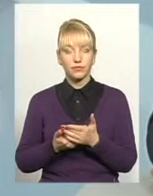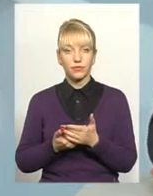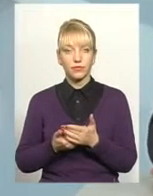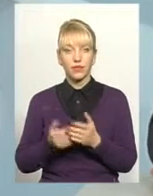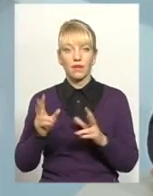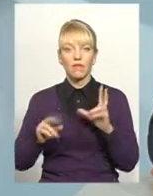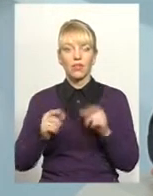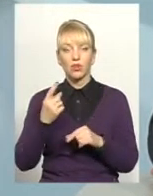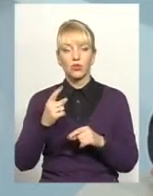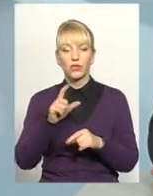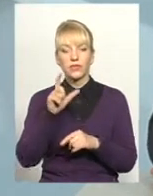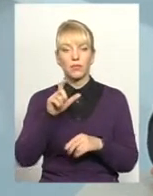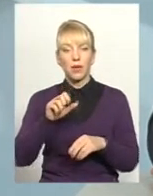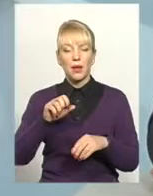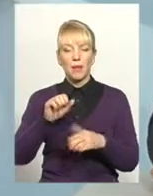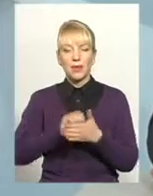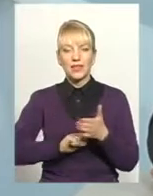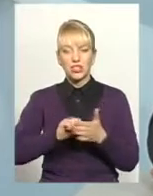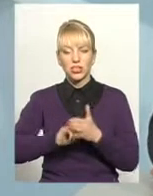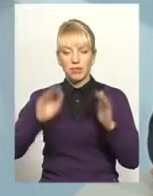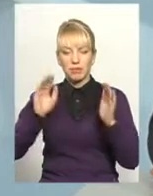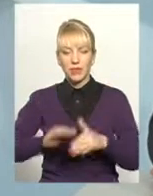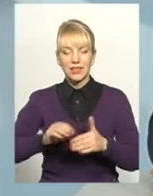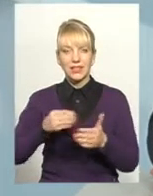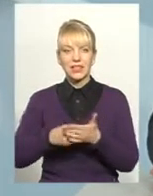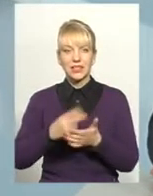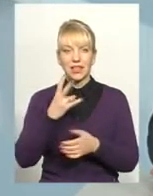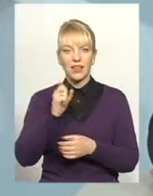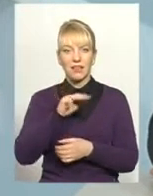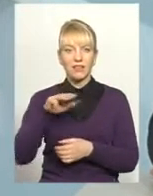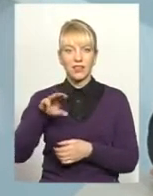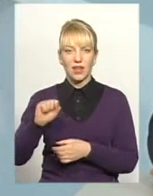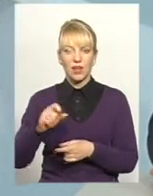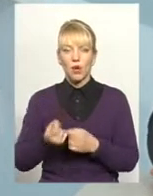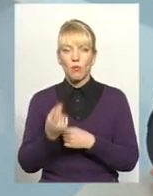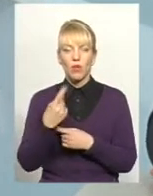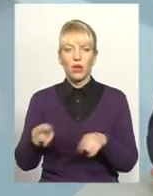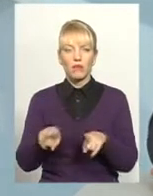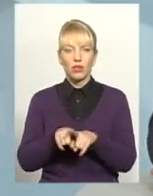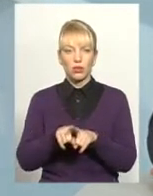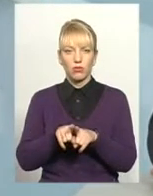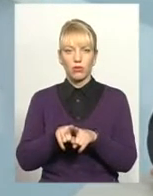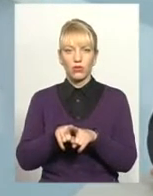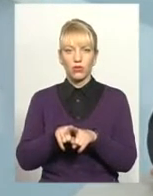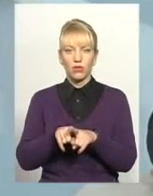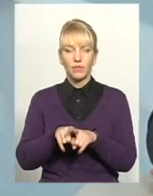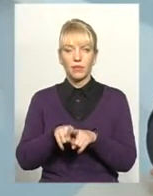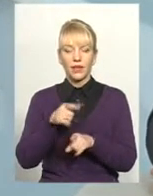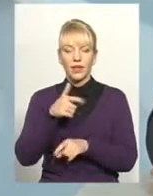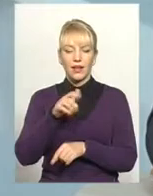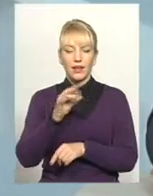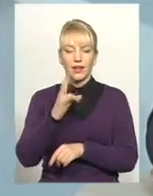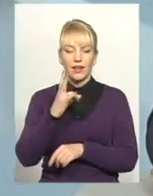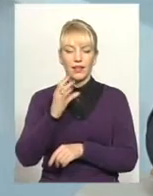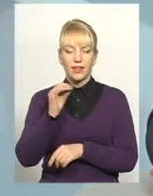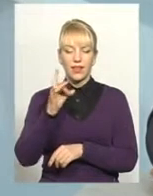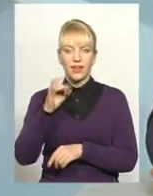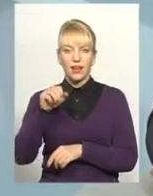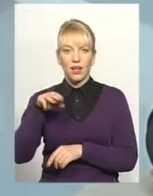вважають одною з причин падіння цін на нафту, скажімо, появу такого генератора.